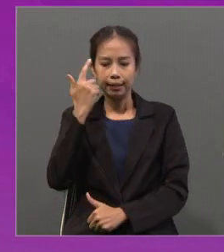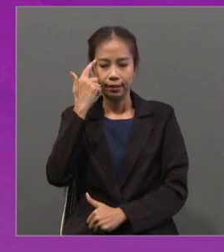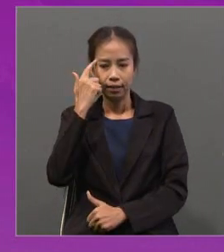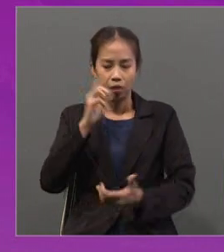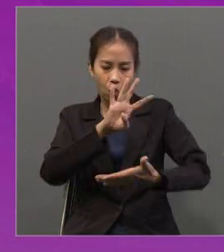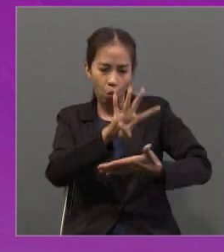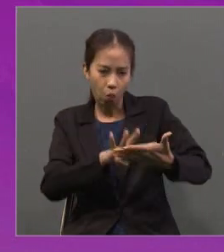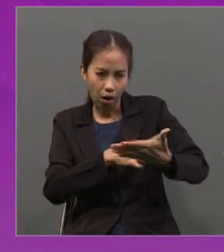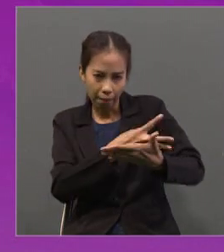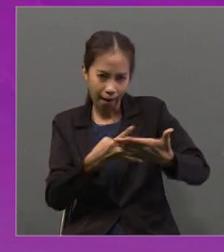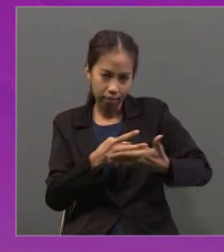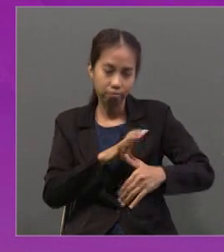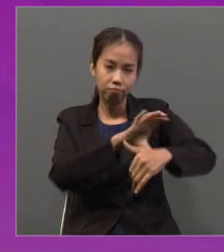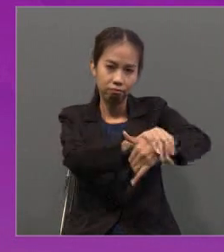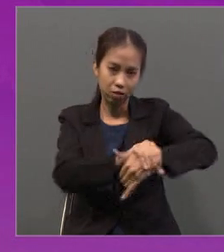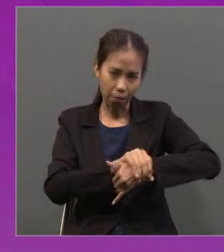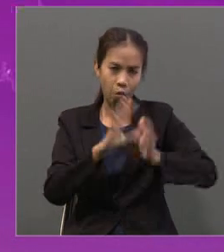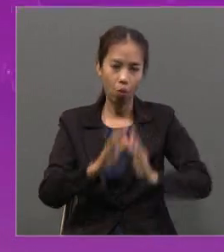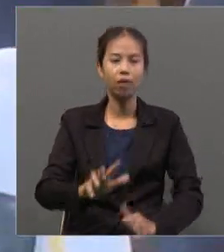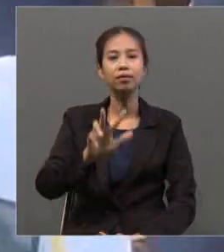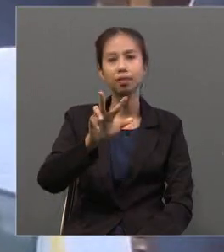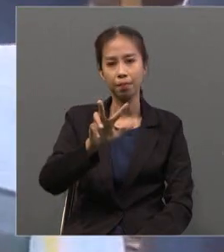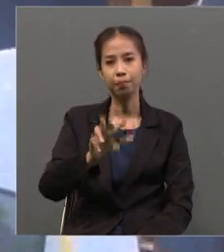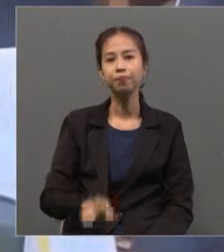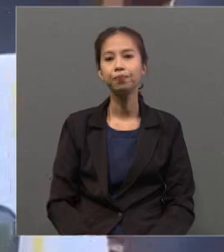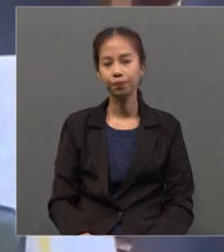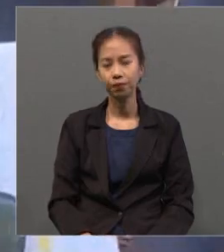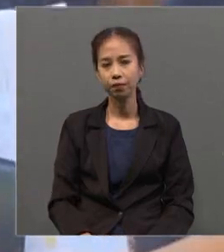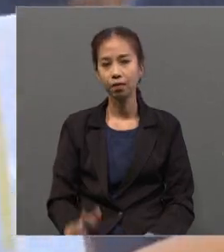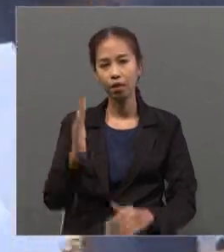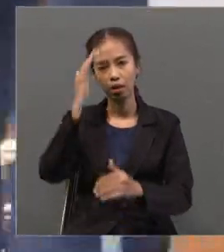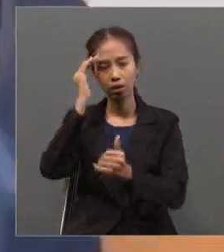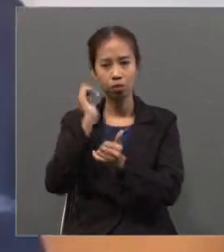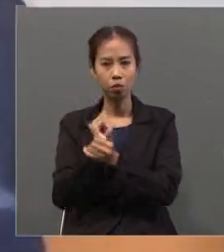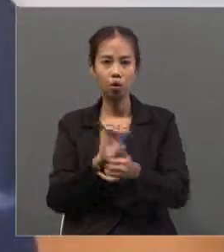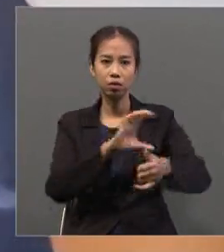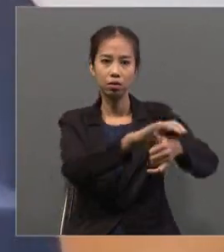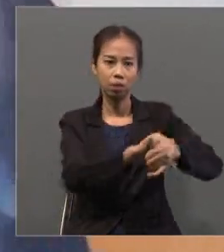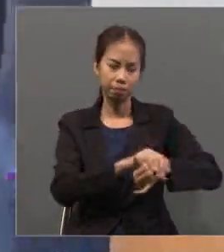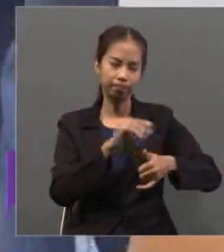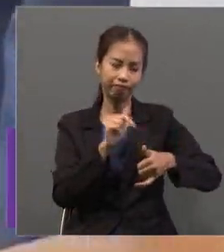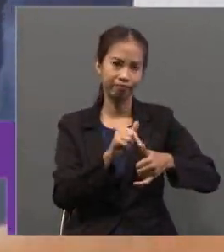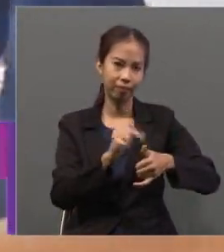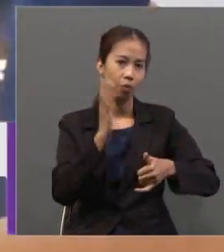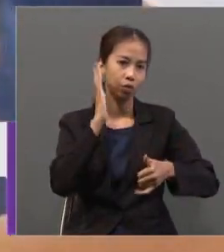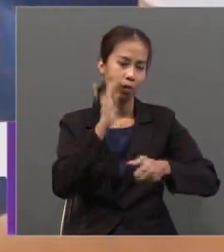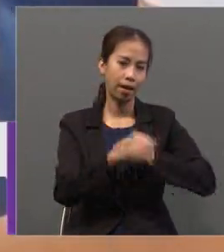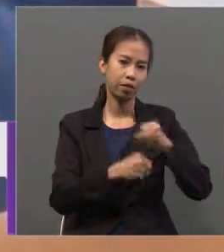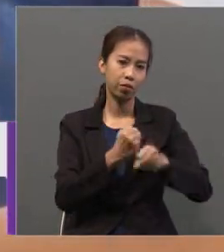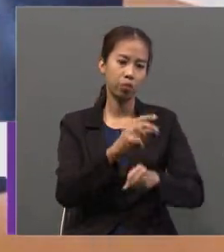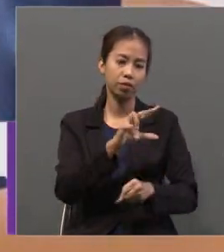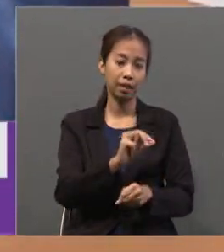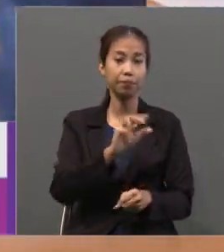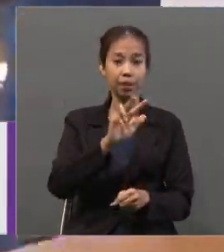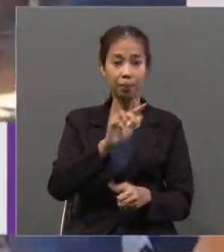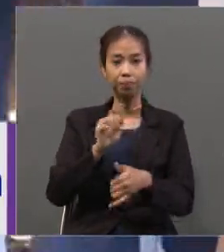กุมผู้ต้องหาได้ถึง3คนด้วยกันค่ะตำรวจเนี่ยเข้าจับกุมนะคะนายเอกรัฐอายุ33ปีค่ะนาย